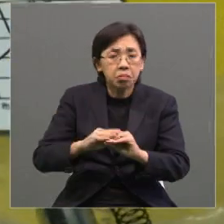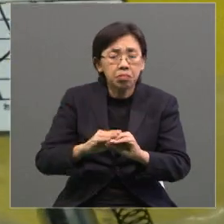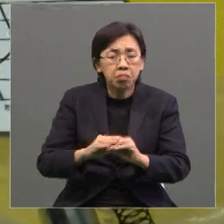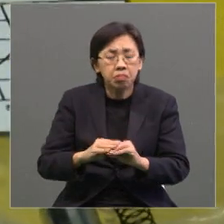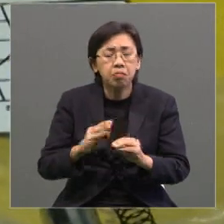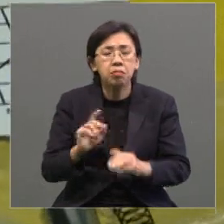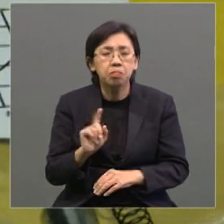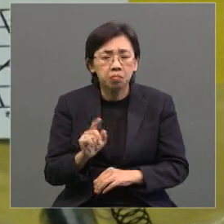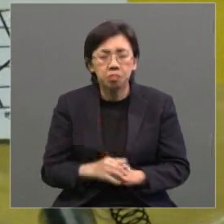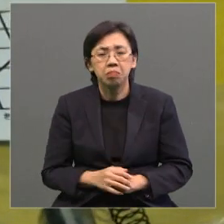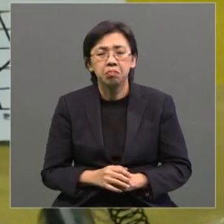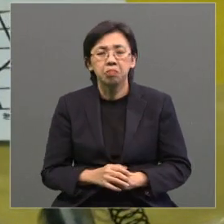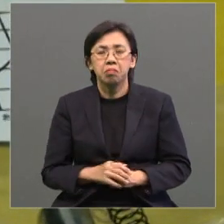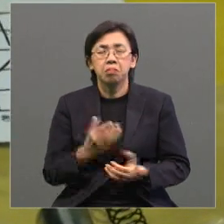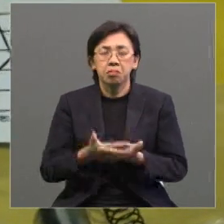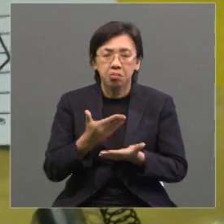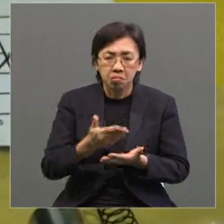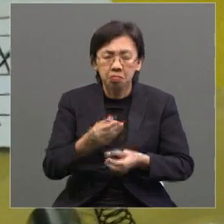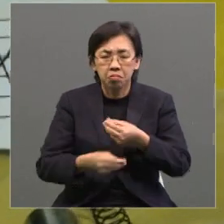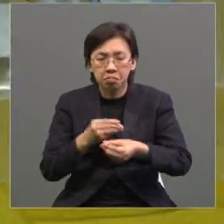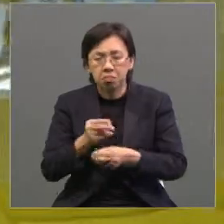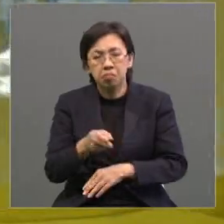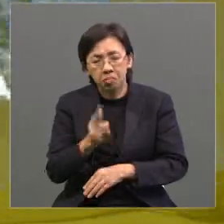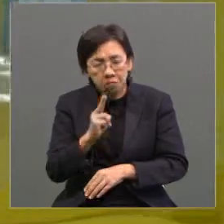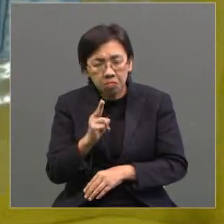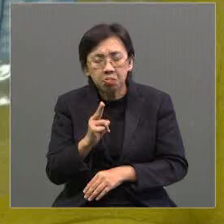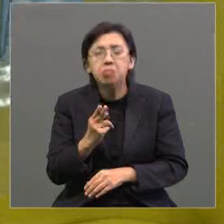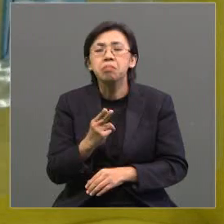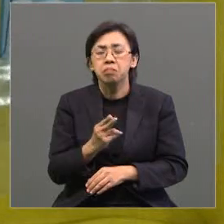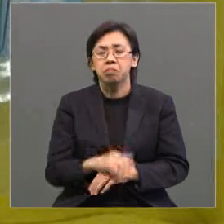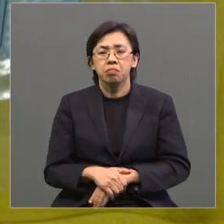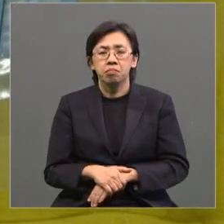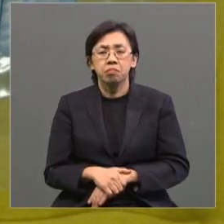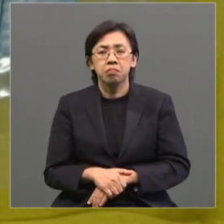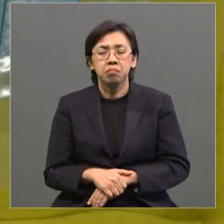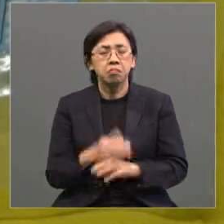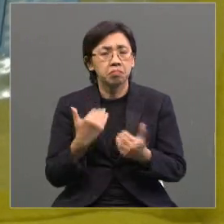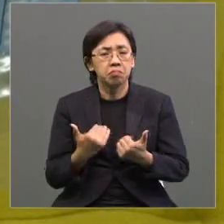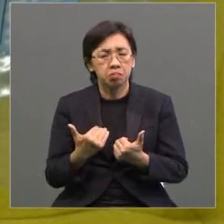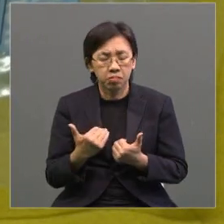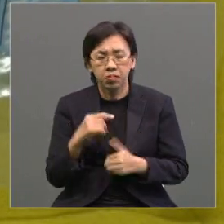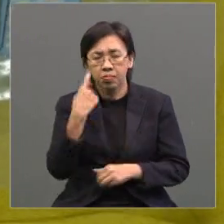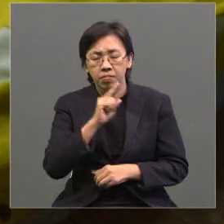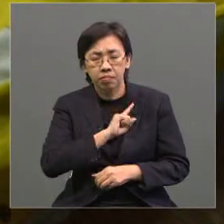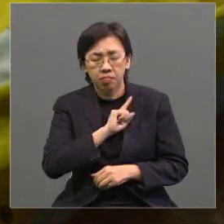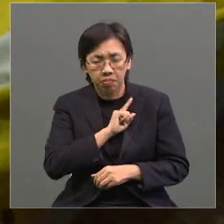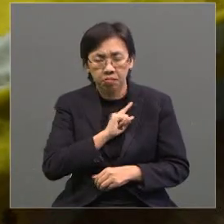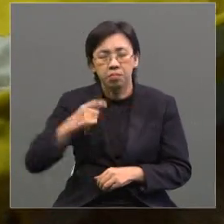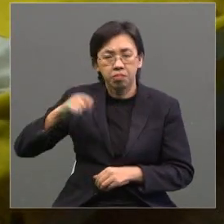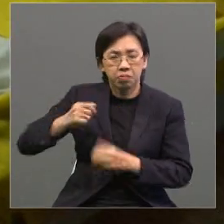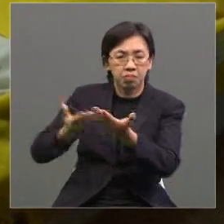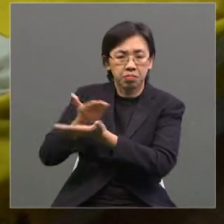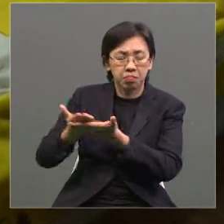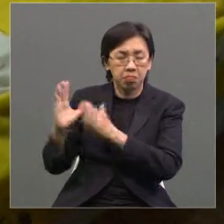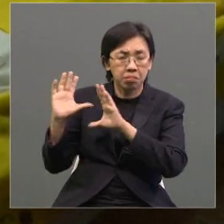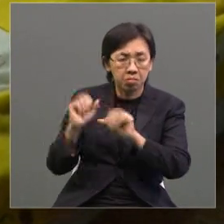เกี่ยวกับผู้ต้องหาในแง่ของการซื้อขายอาวุธเนี่ยนะให้กับเด็กคนนี้ขณะนี้อยู่ระหว่างรอศาลพิจารณาออก